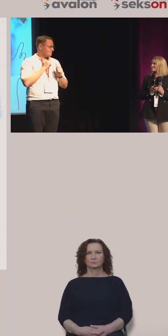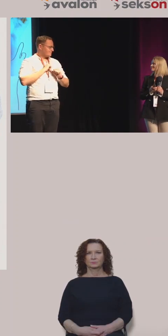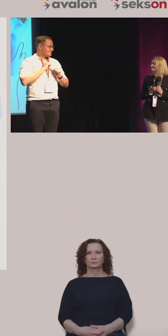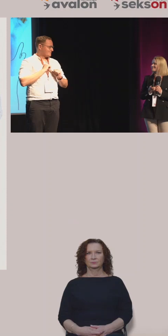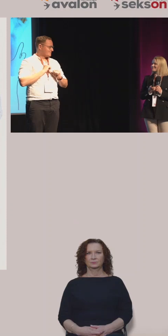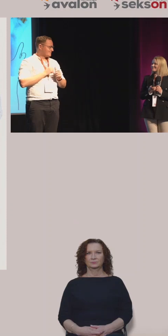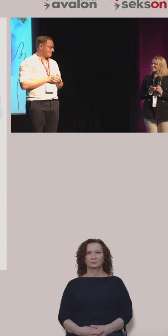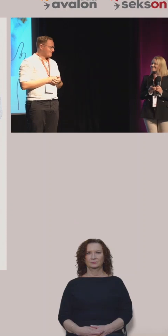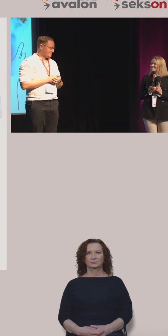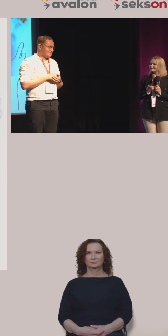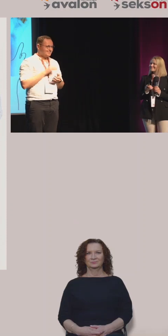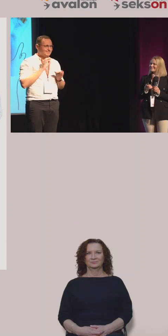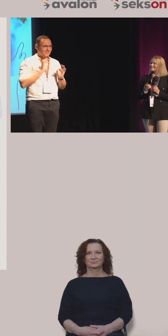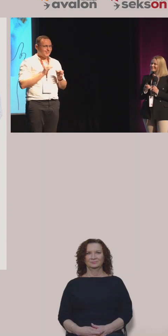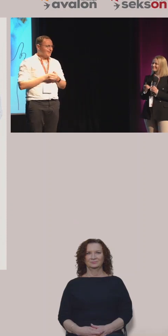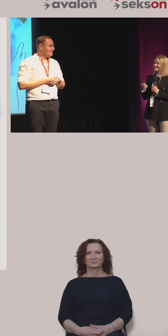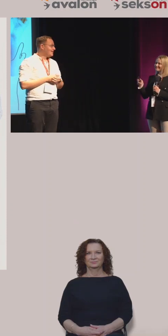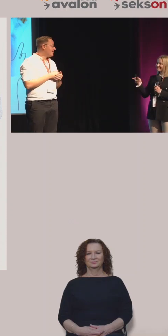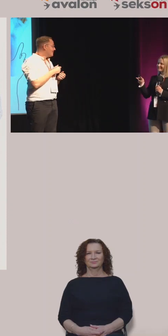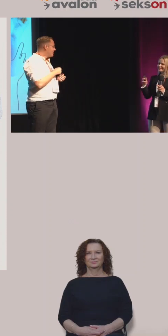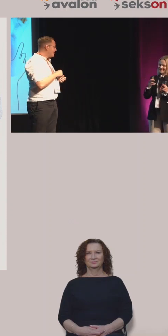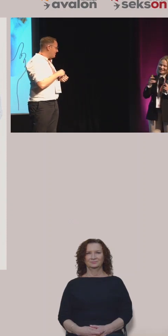Myślę, że to wystarczy. Tyle o mnie.